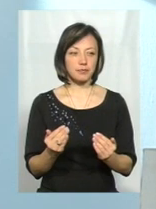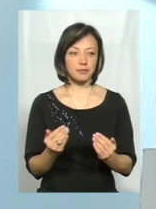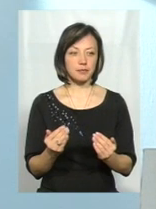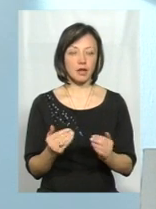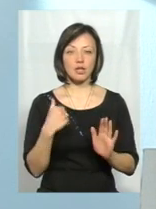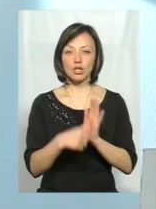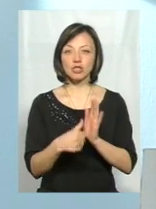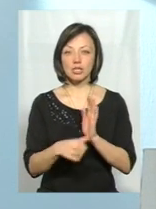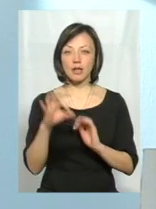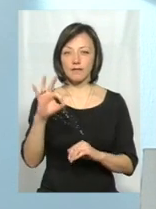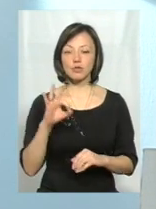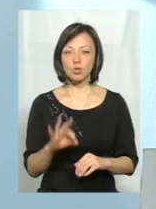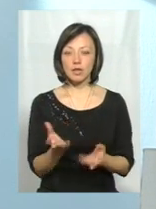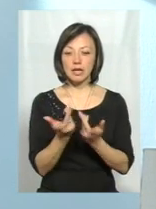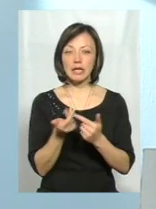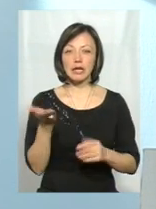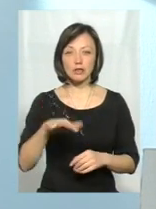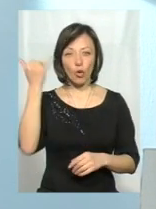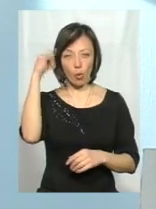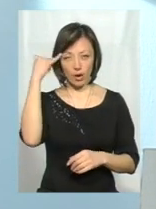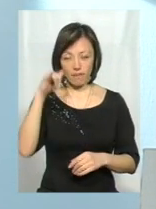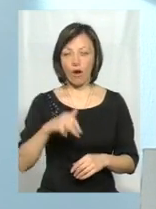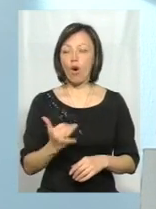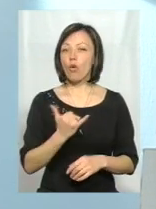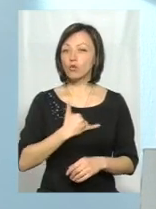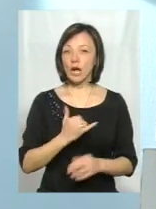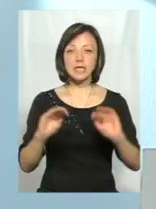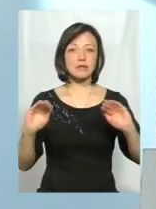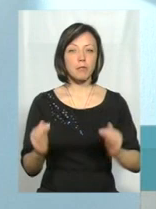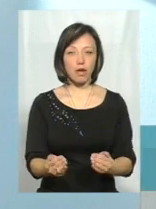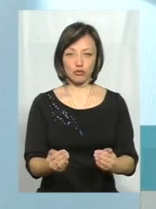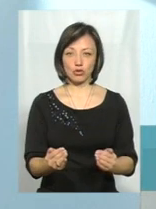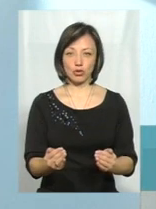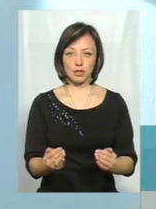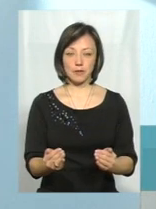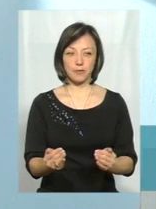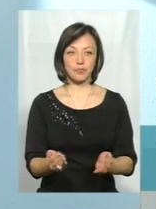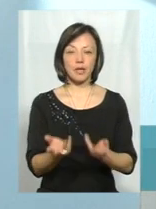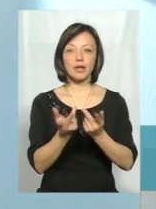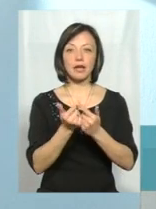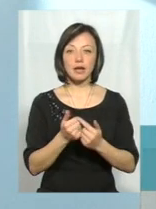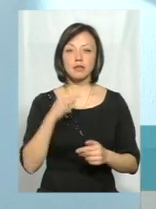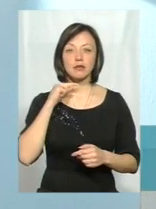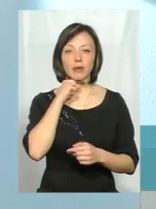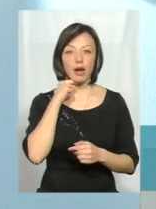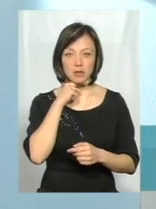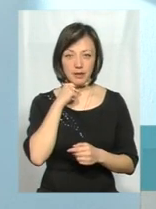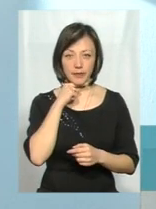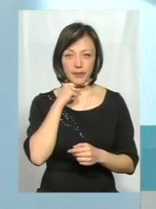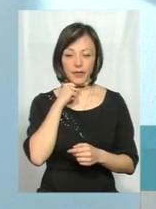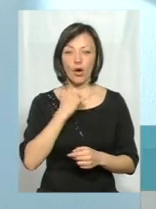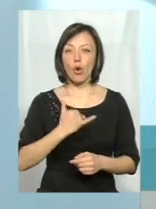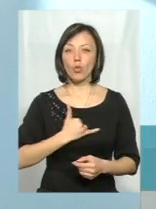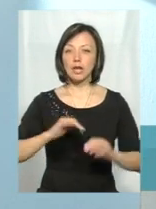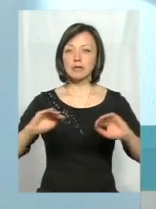почти на 60% кількість корів. У нас зменшилась кількість м'яса. У